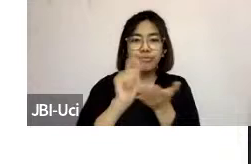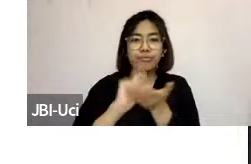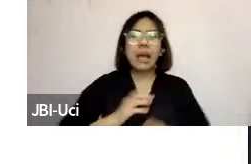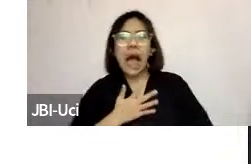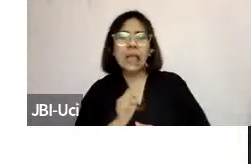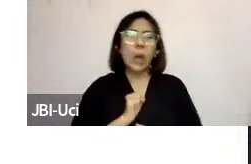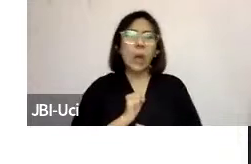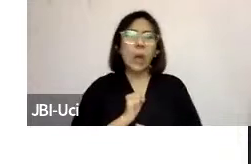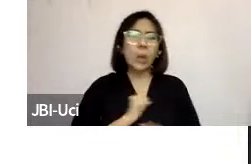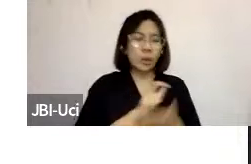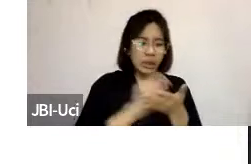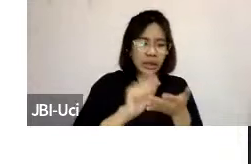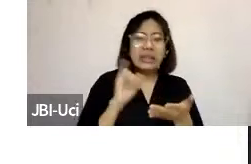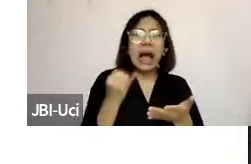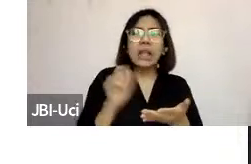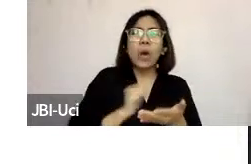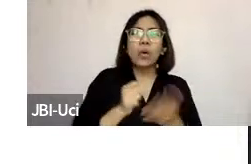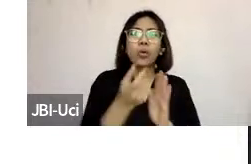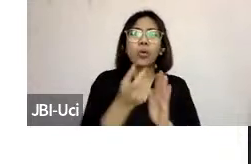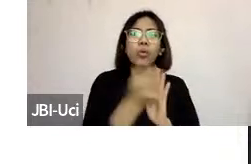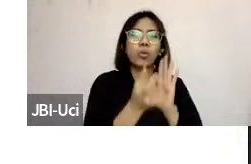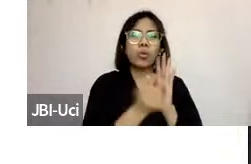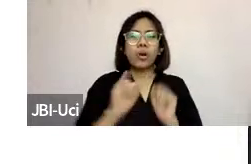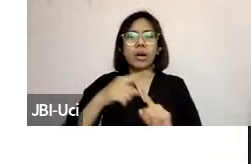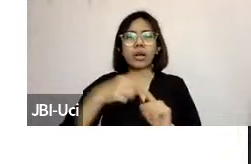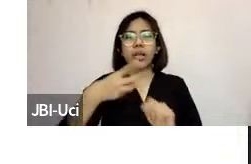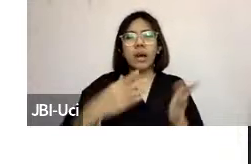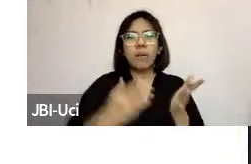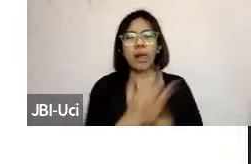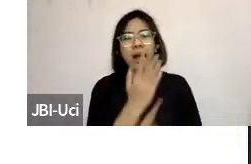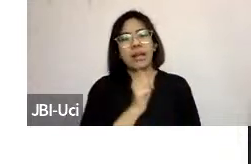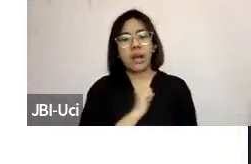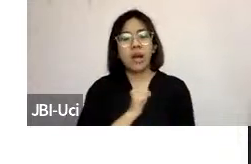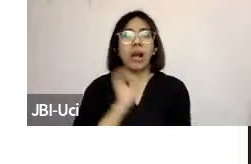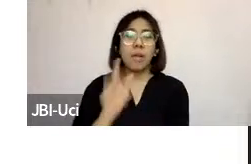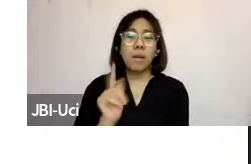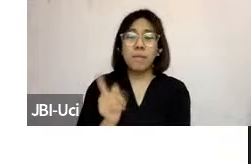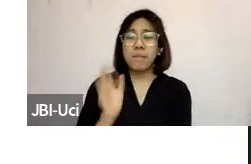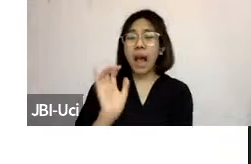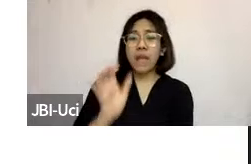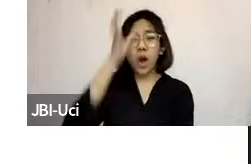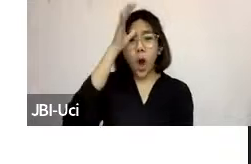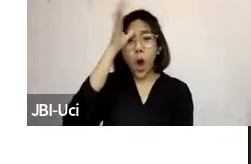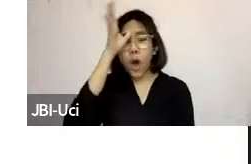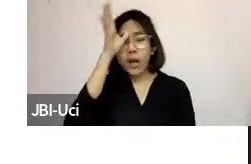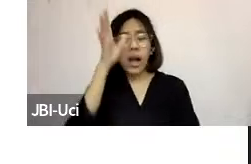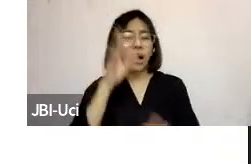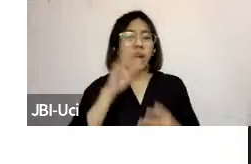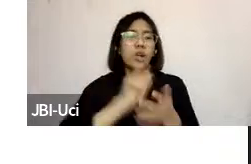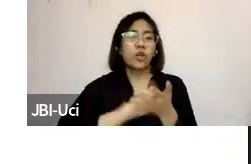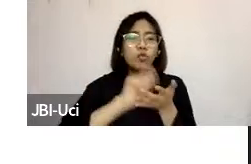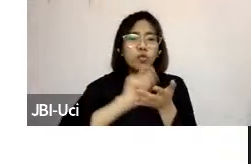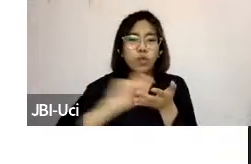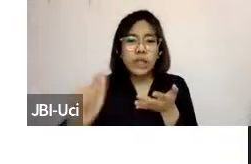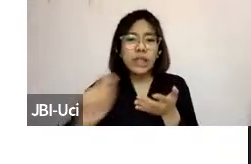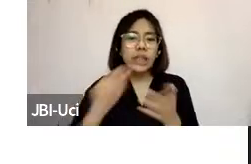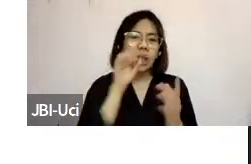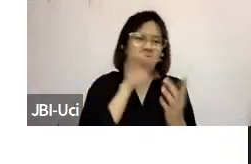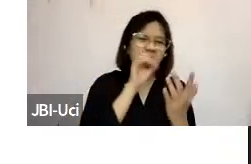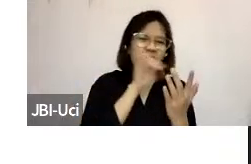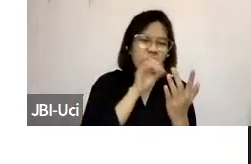ide2 dan banyak sekali kasus orang menulis atau posting mengkritik tapi kemudian